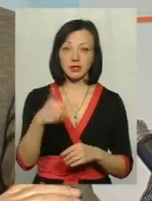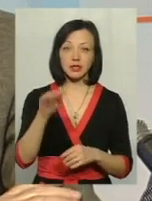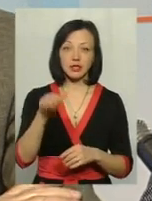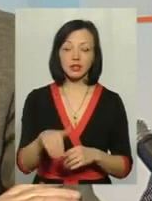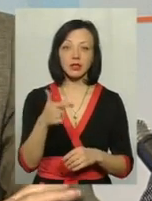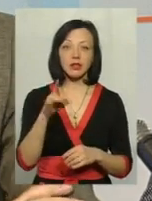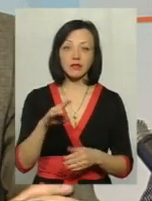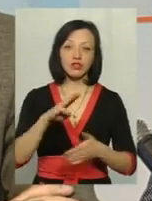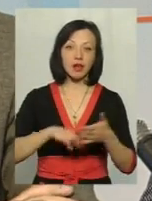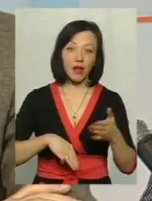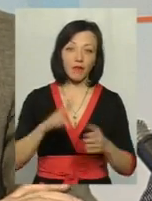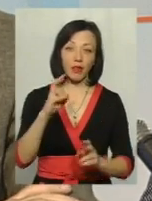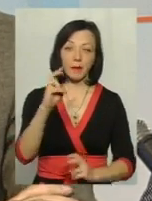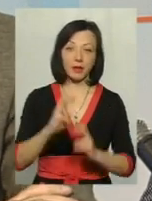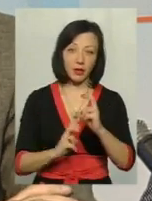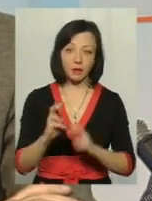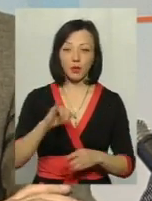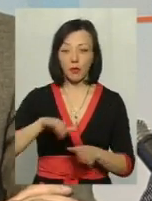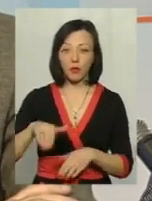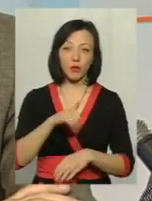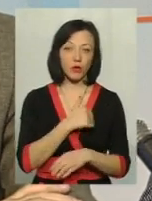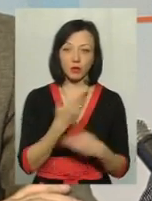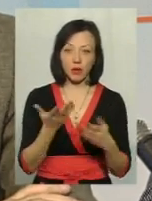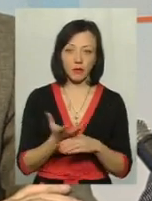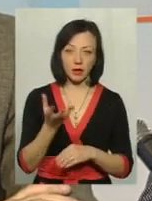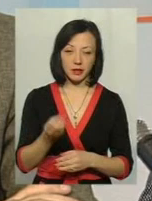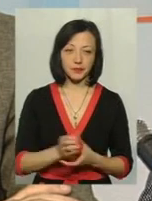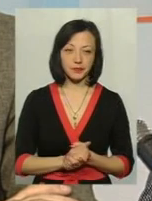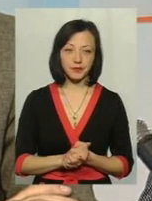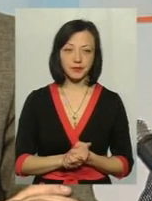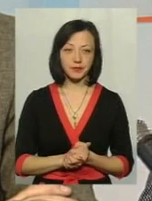тисяч гривень штрафу на підприємство і потім як хоч так його плати.